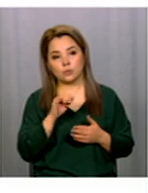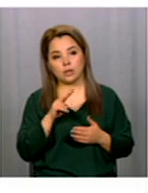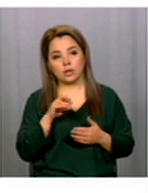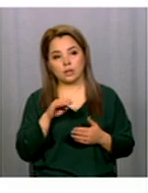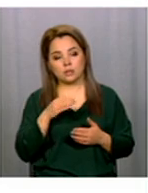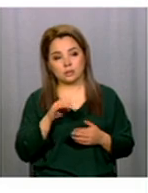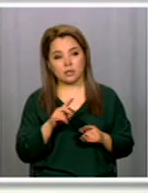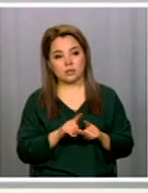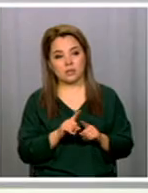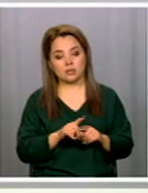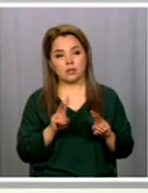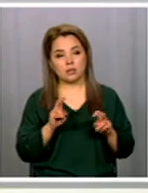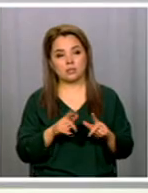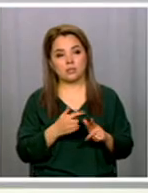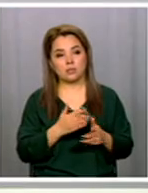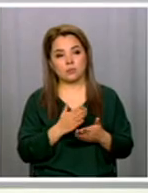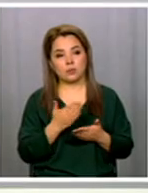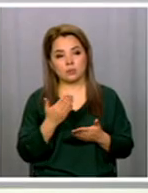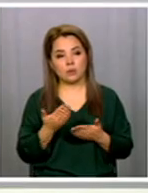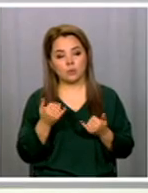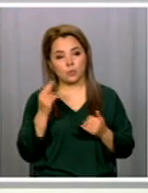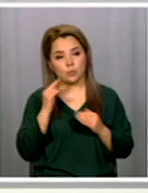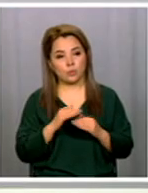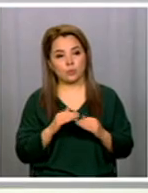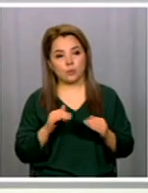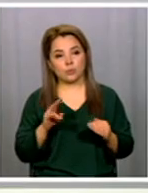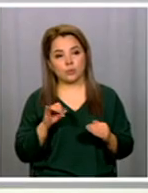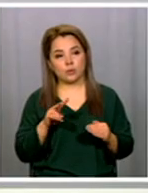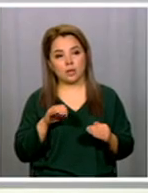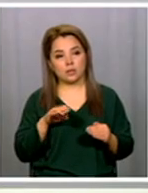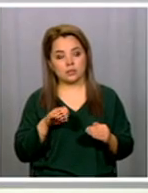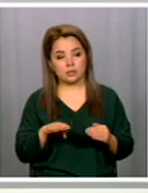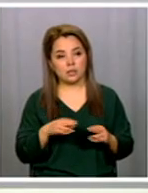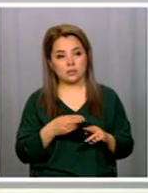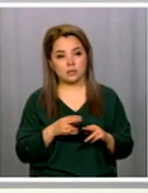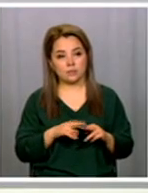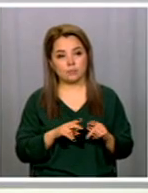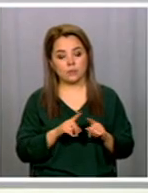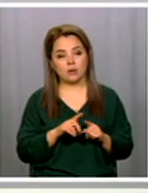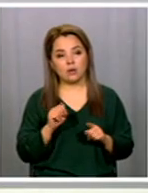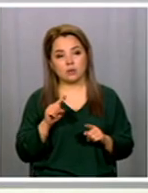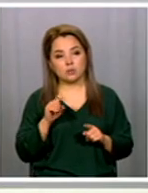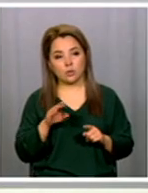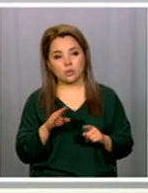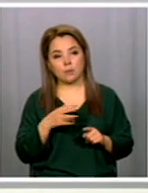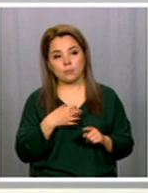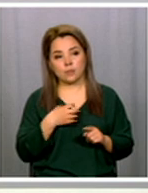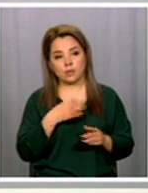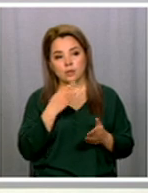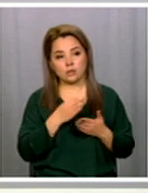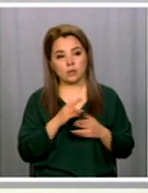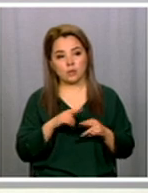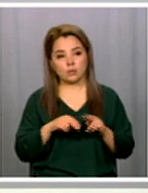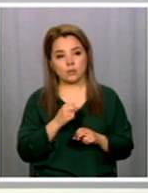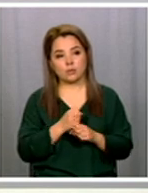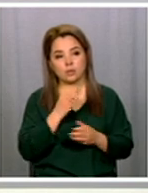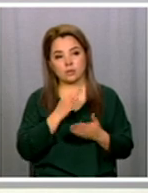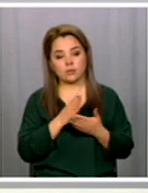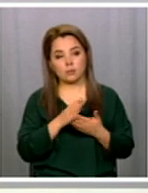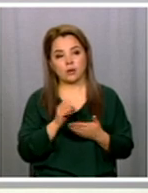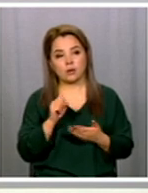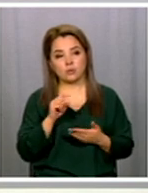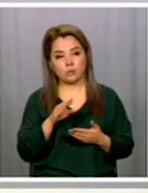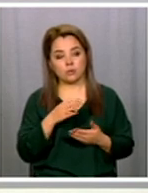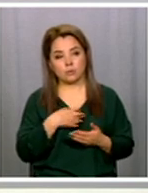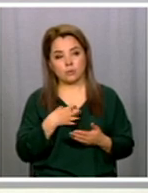нуклеотидтерден тұрады. Сонымен оқушылар, нуклеотидтер ол азотты негіздерден тұрады. Азотты